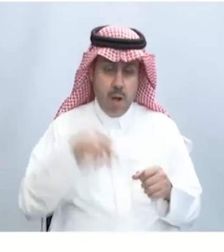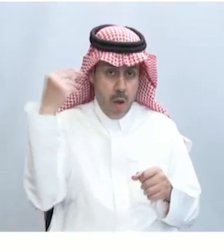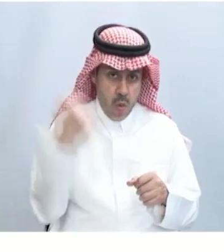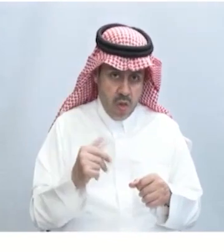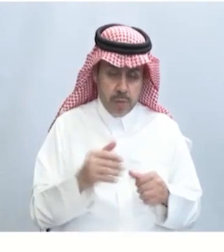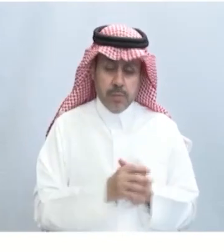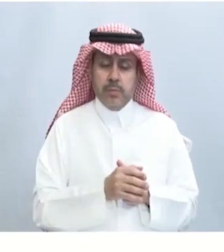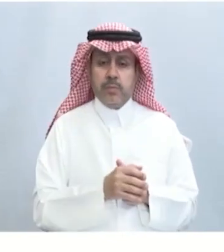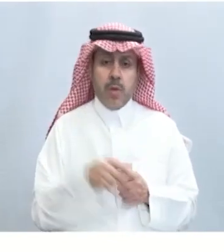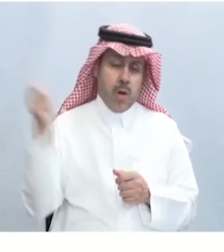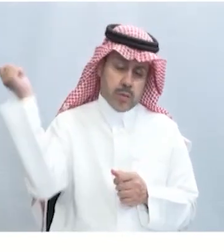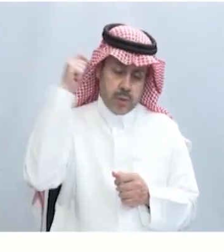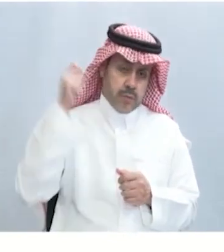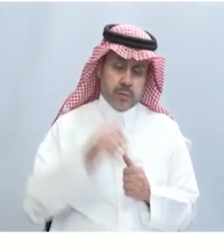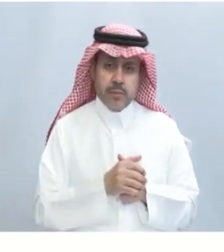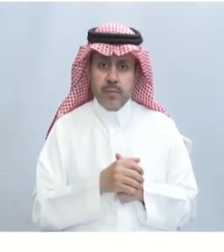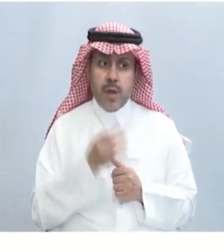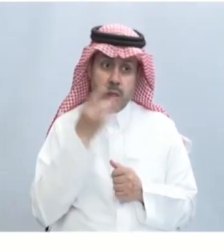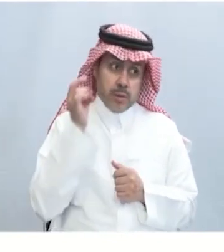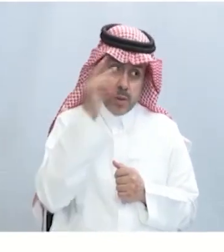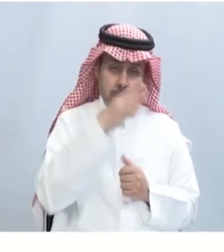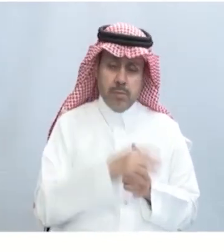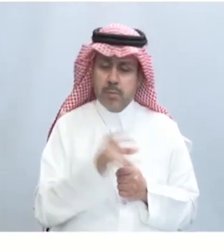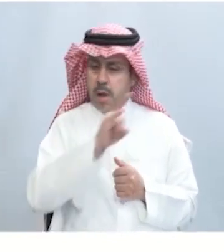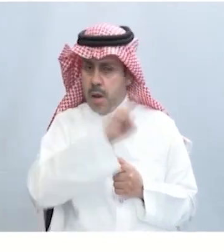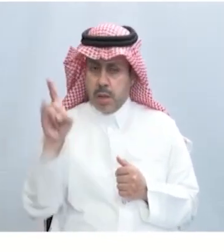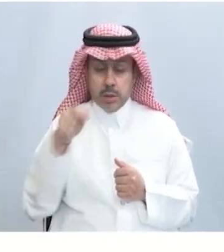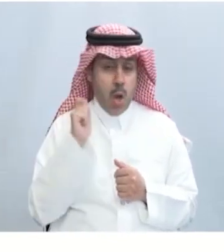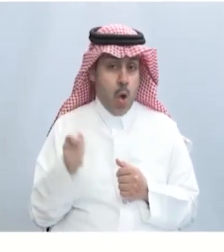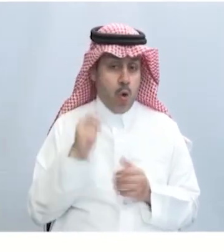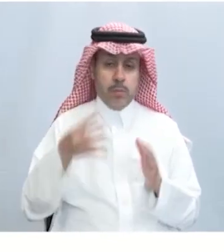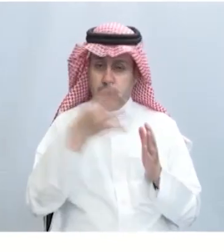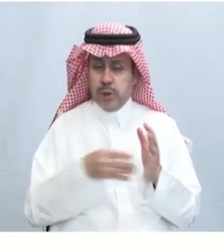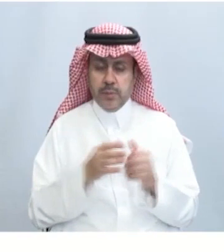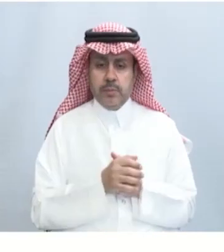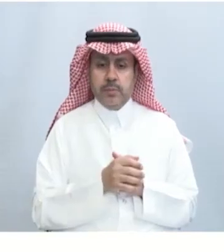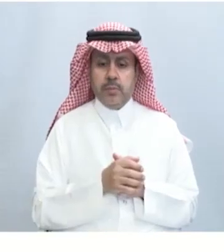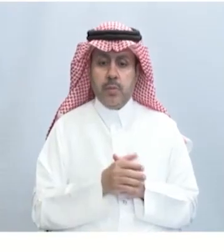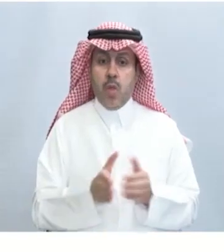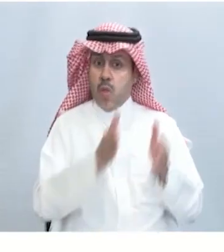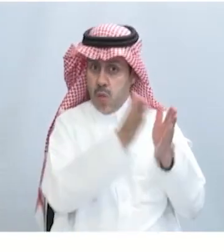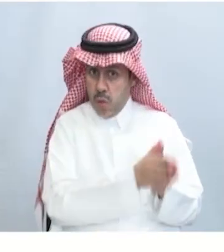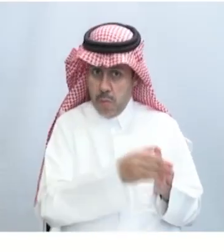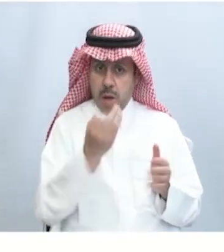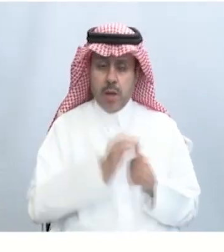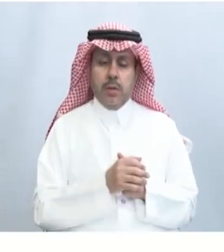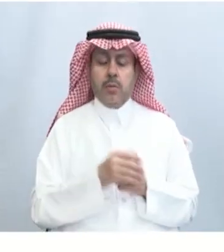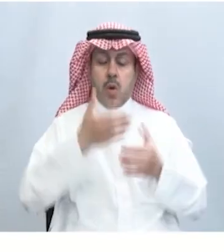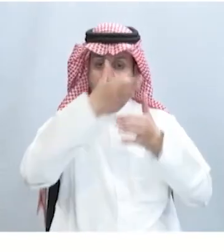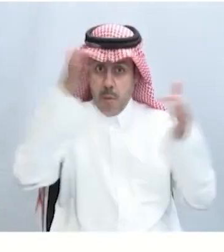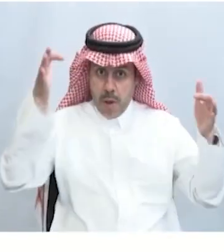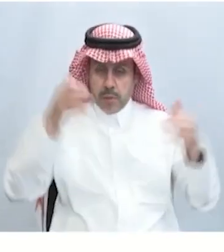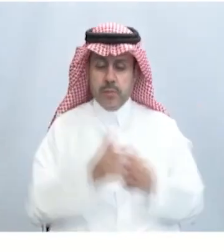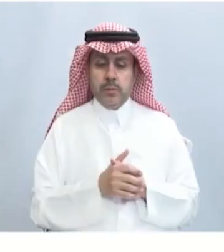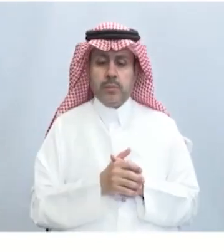باله حاده على الراس حتى يسيل منه الدم ليس حكما شرعيا ثم قالوا العلماء الاجله في هذه اللجنه